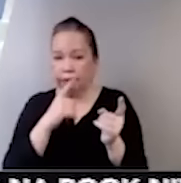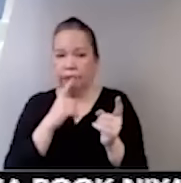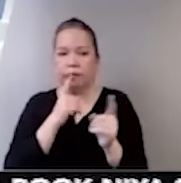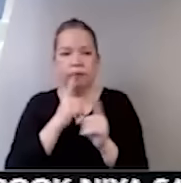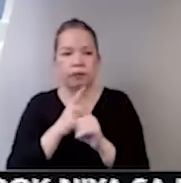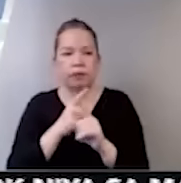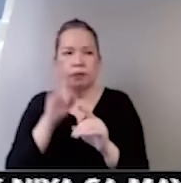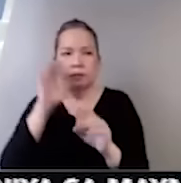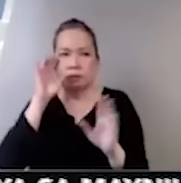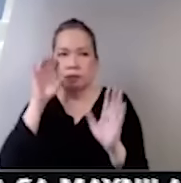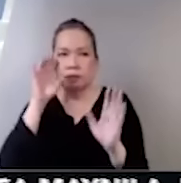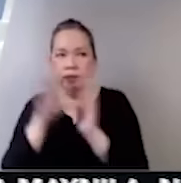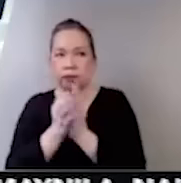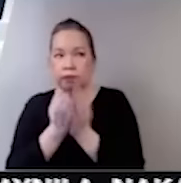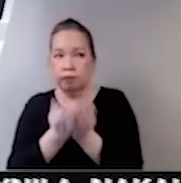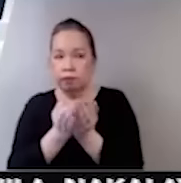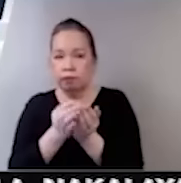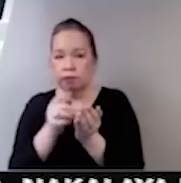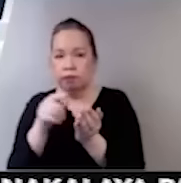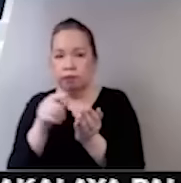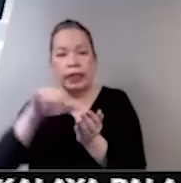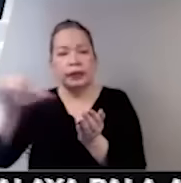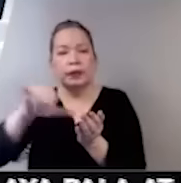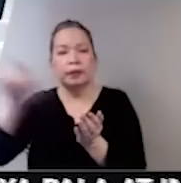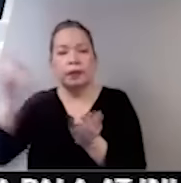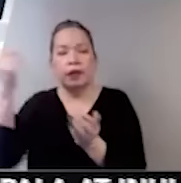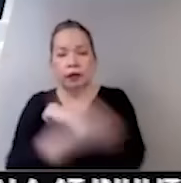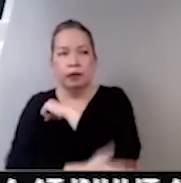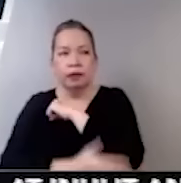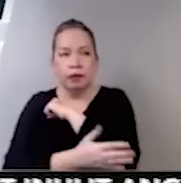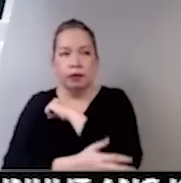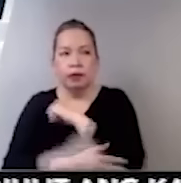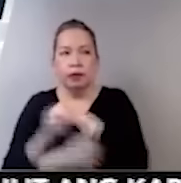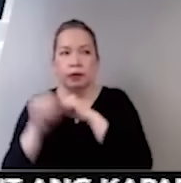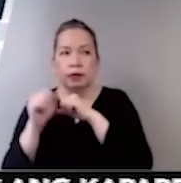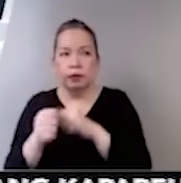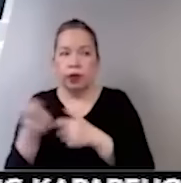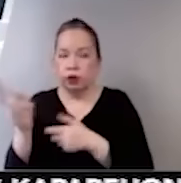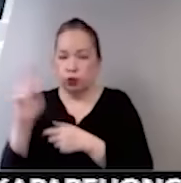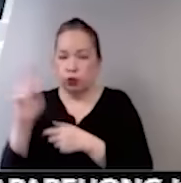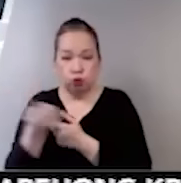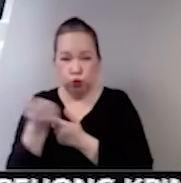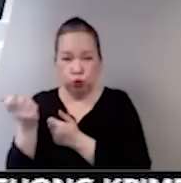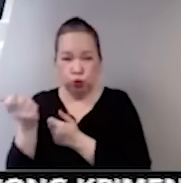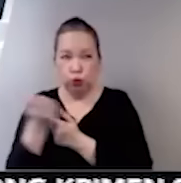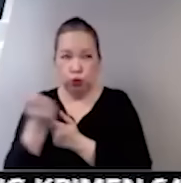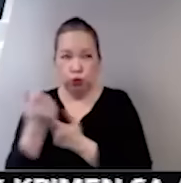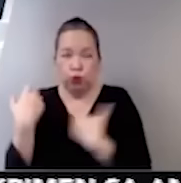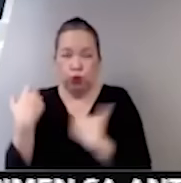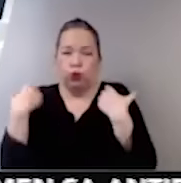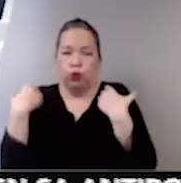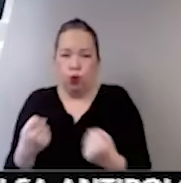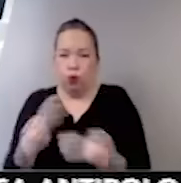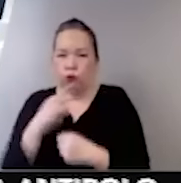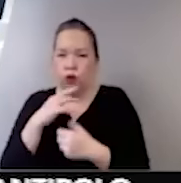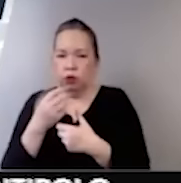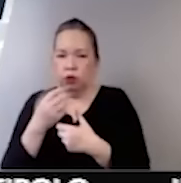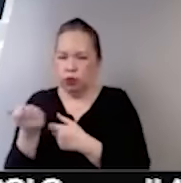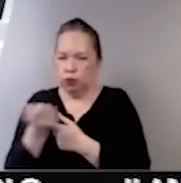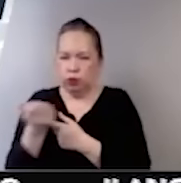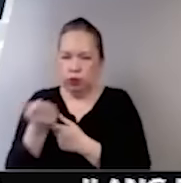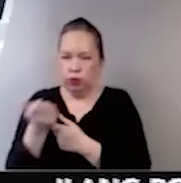WASEFA Slipways sa ibang bansa. May kakayanan ito sa firefighting kaya malakas ang water cannon, oil spill prevention, pati